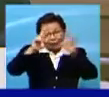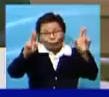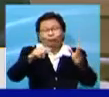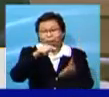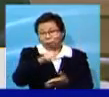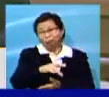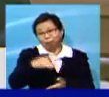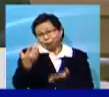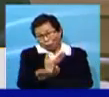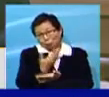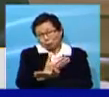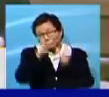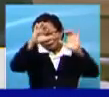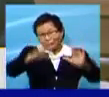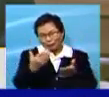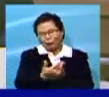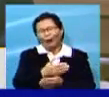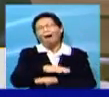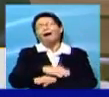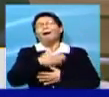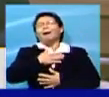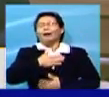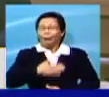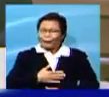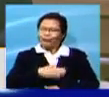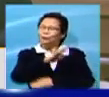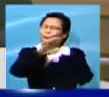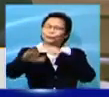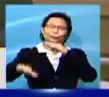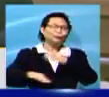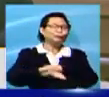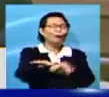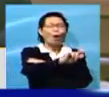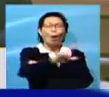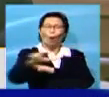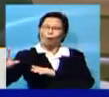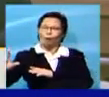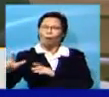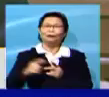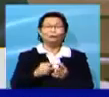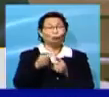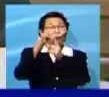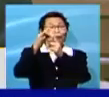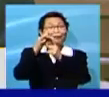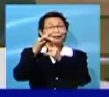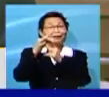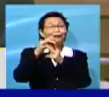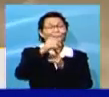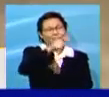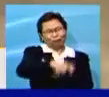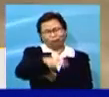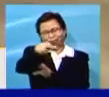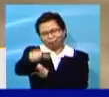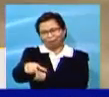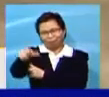lebih lega kepada semua pihak. Terutamanya pengguna.